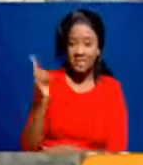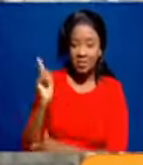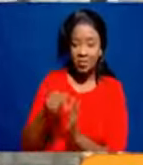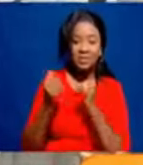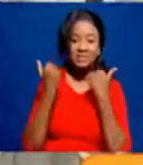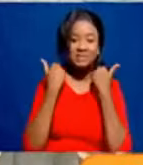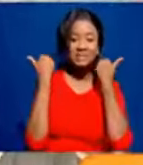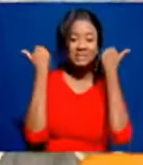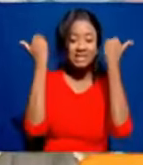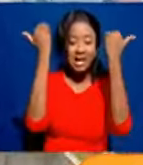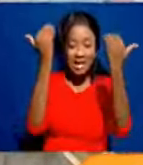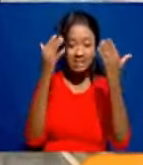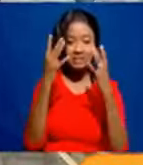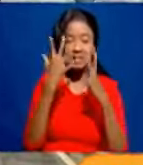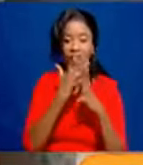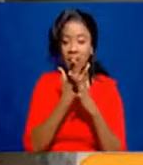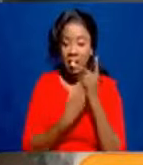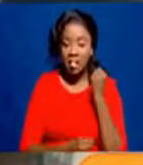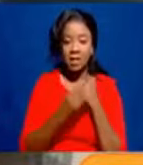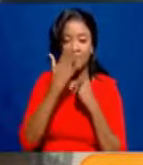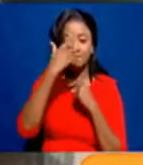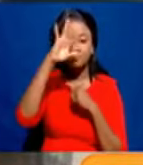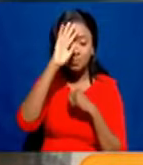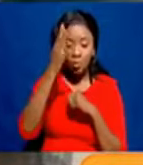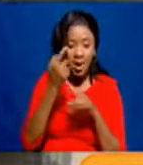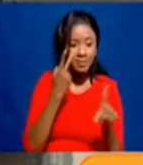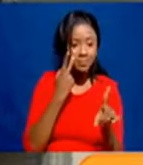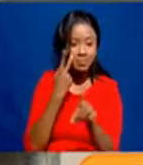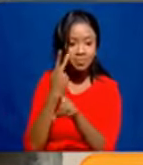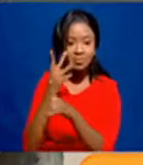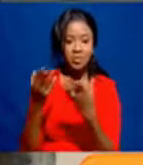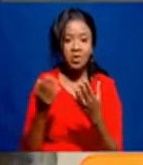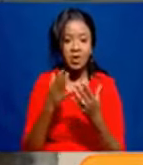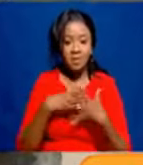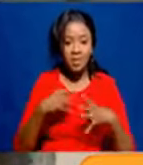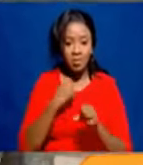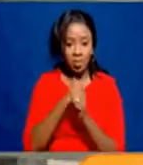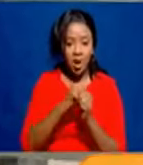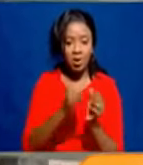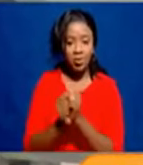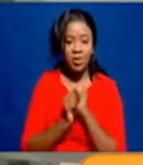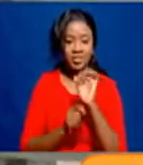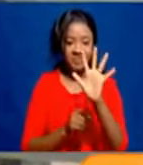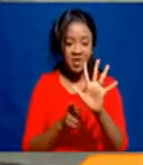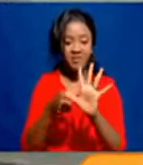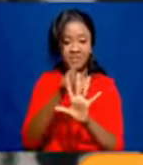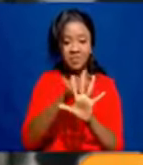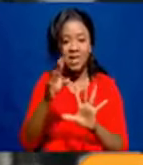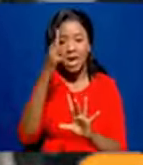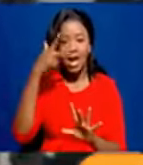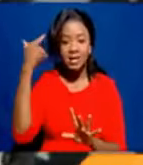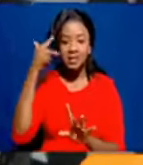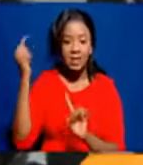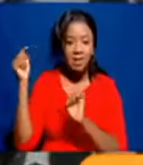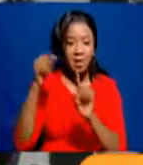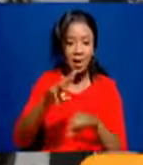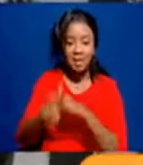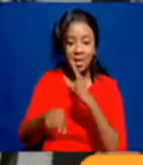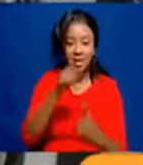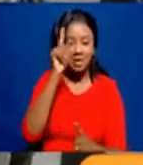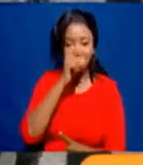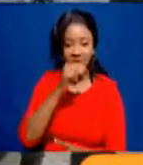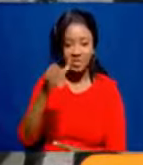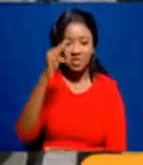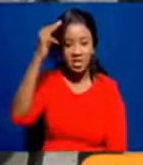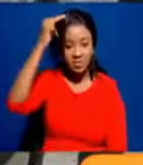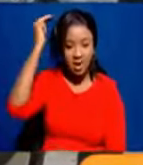anachosema ni kukumbwa na msongo wa mawazo baada ya kushuhudia wenzake tano wakiuawa na wanamgambo wa Al-Shababu kona S